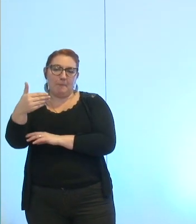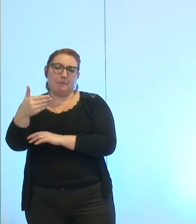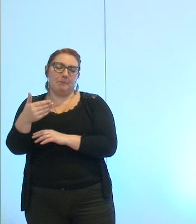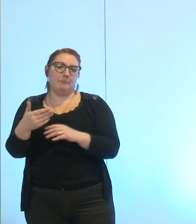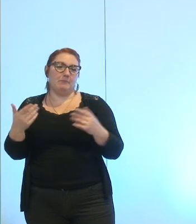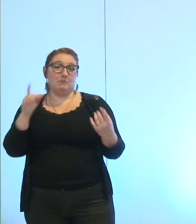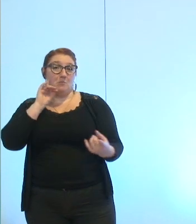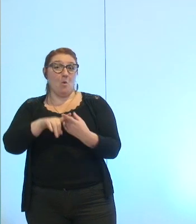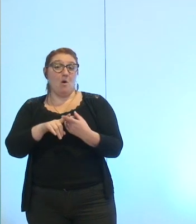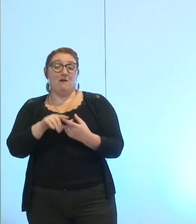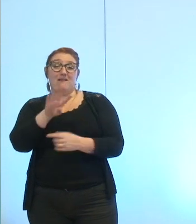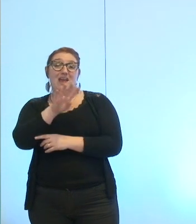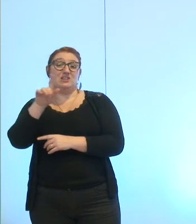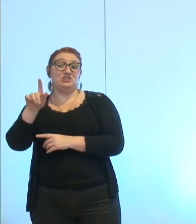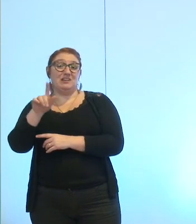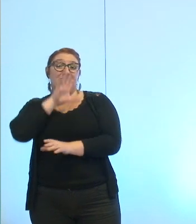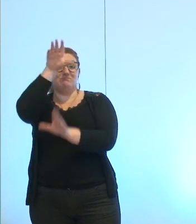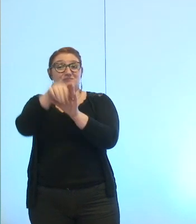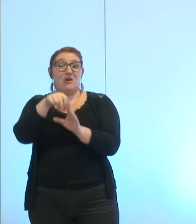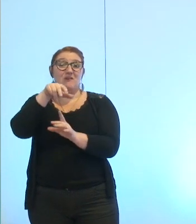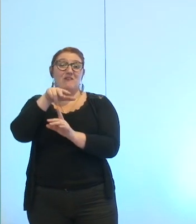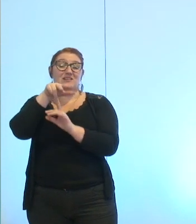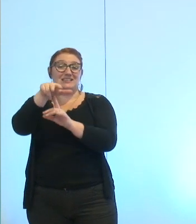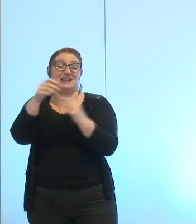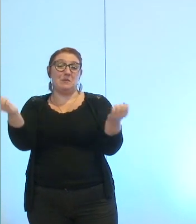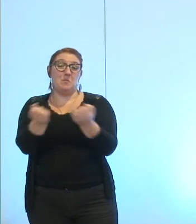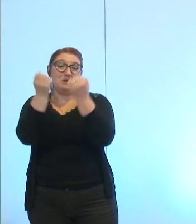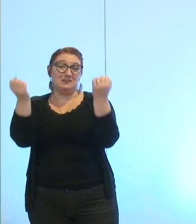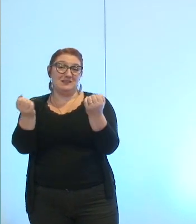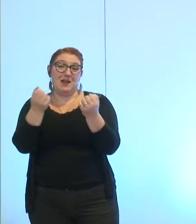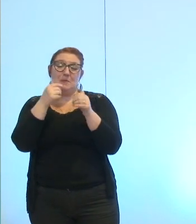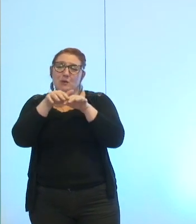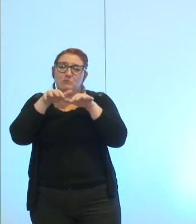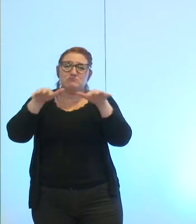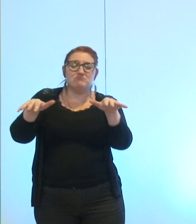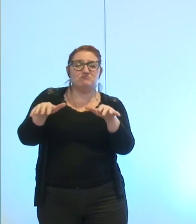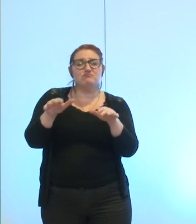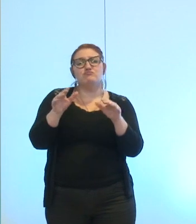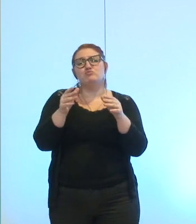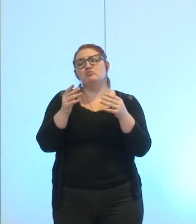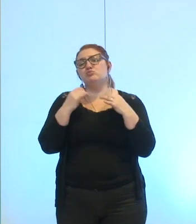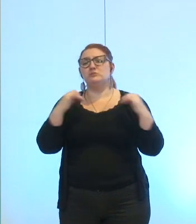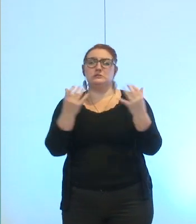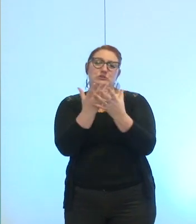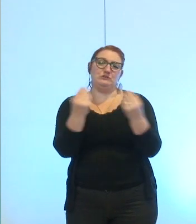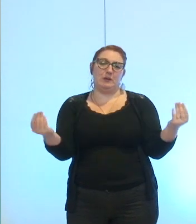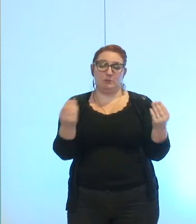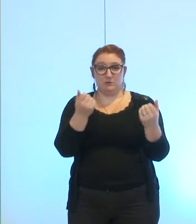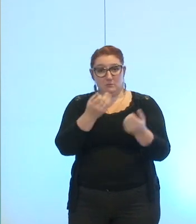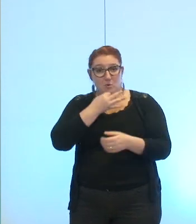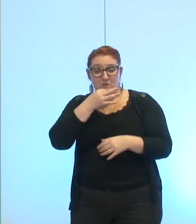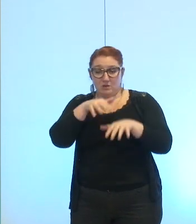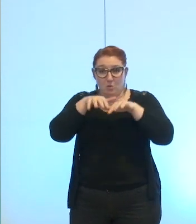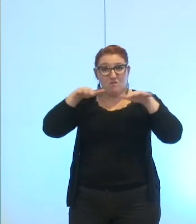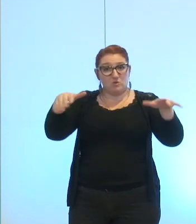publicitaire ces antennes relais de faible puissance permettent d'étaufer la couverture réseau offerte aux utilisateurs sans poser les